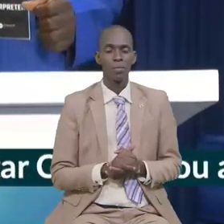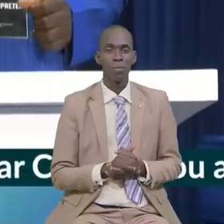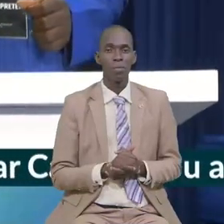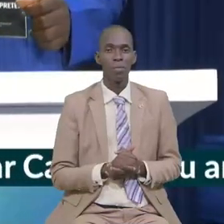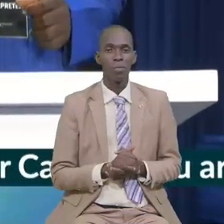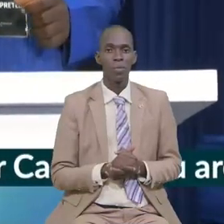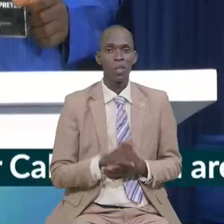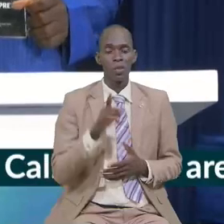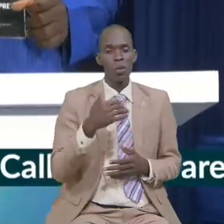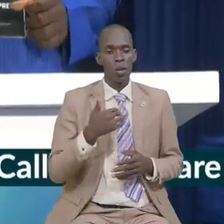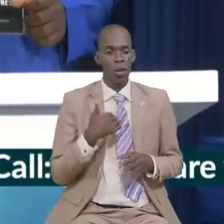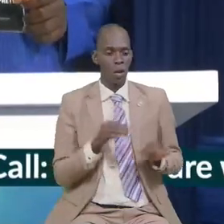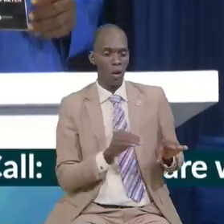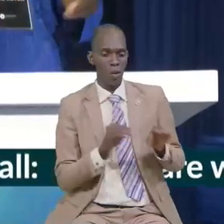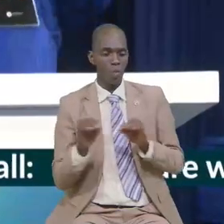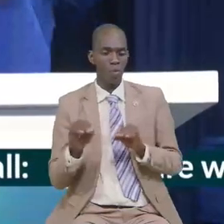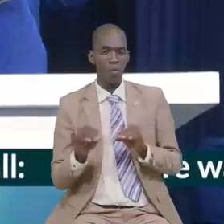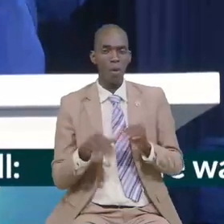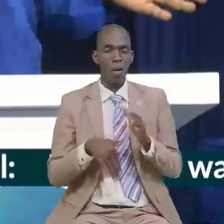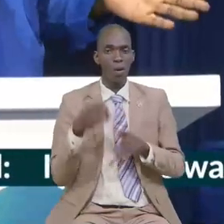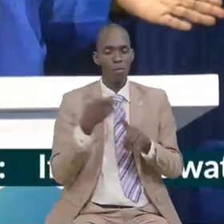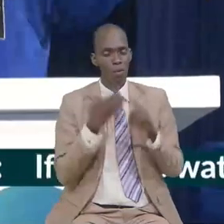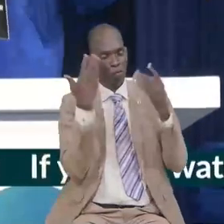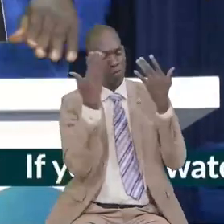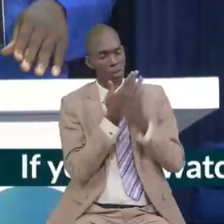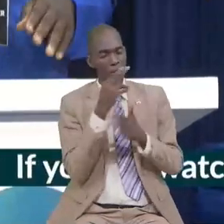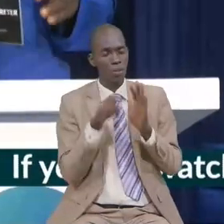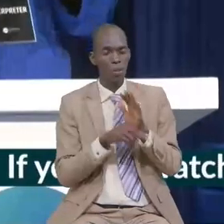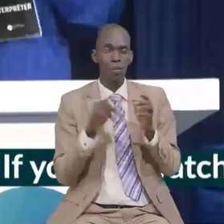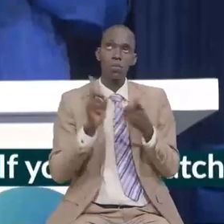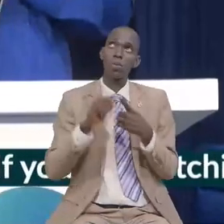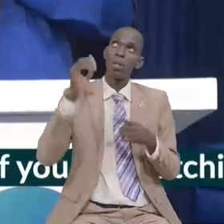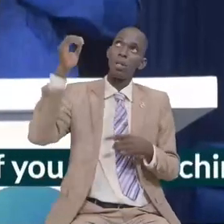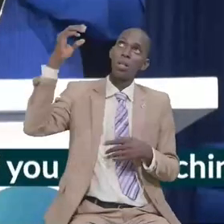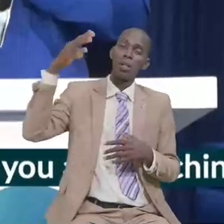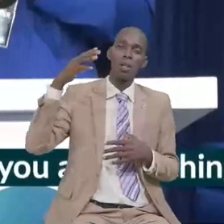céleste. Vous avez passé des ténèbres à la lumière.